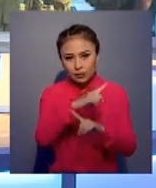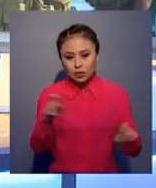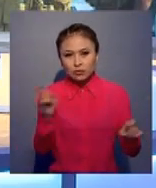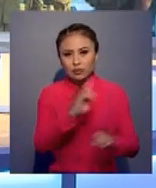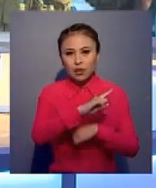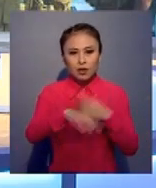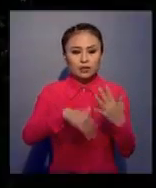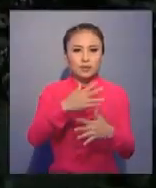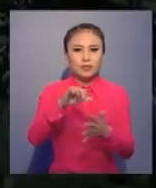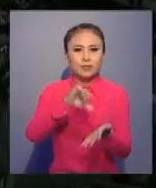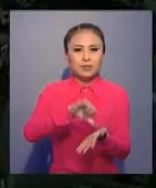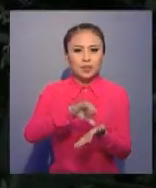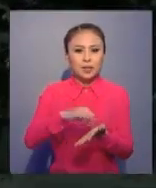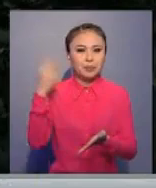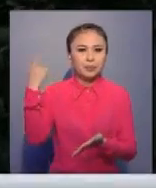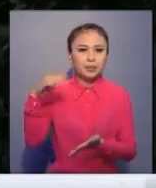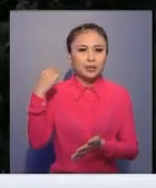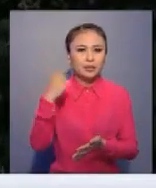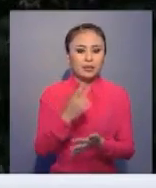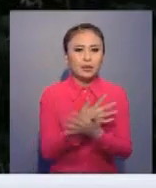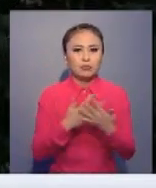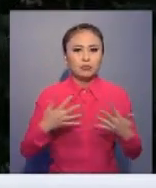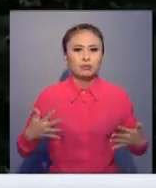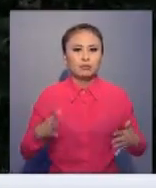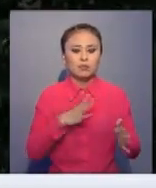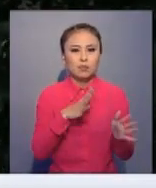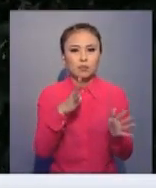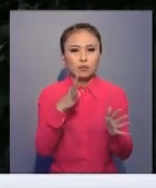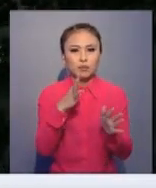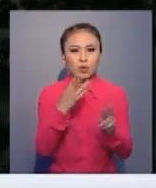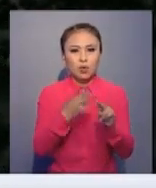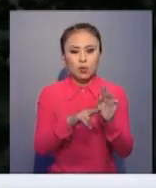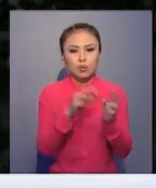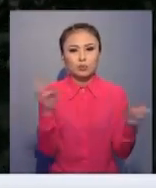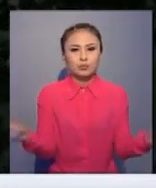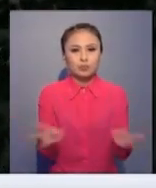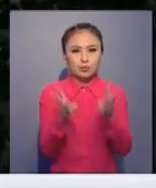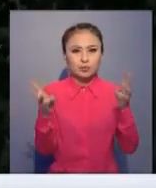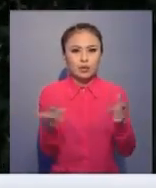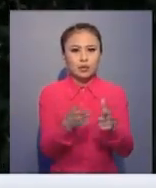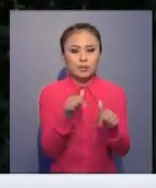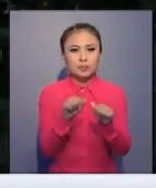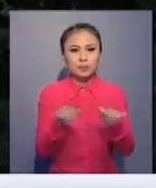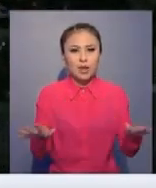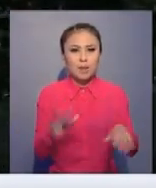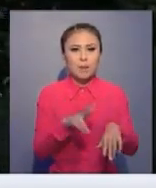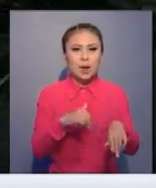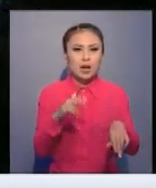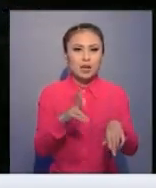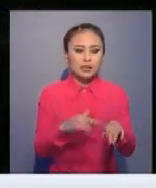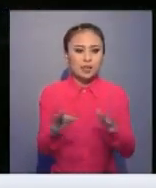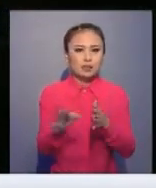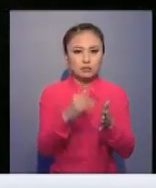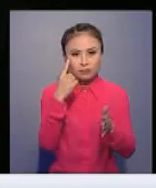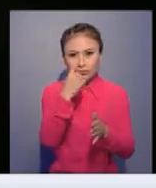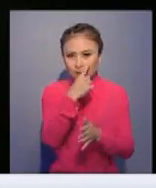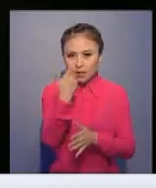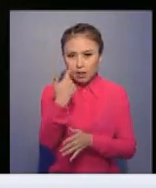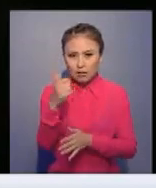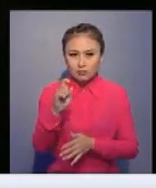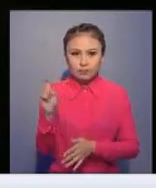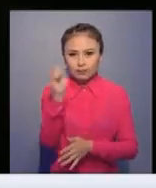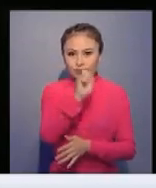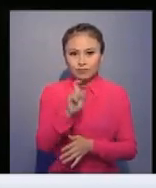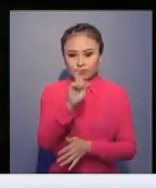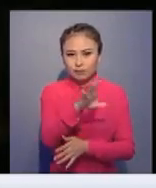шеруге қатысқандар 4 президент сарайының бірін өртеп жіберген. Наразы топты тарату үшін полицейлер көзді жасаурататын газ бен